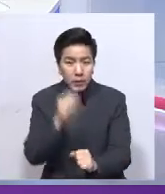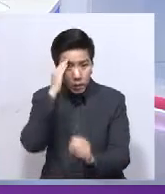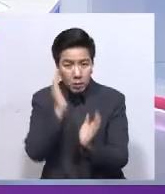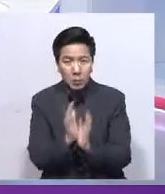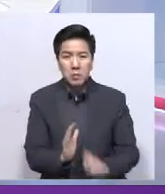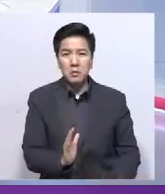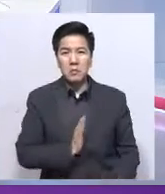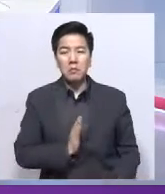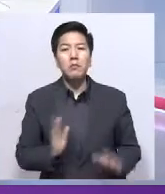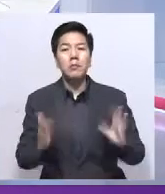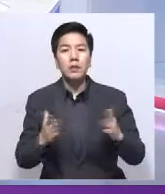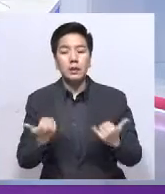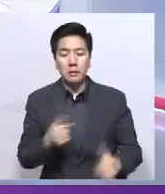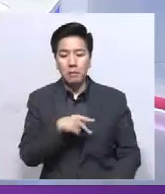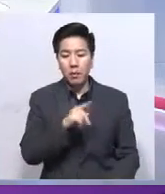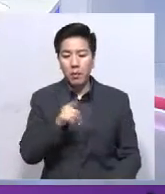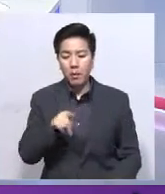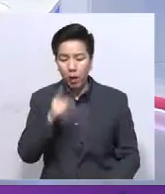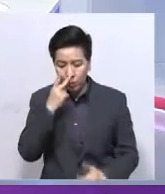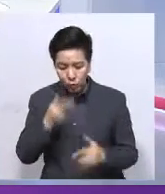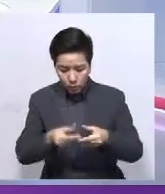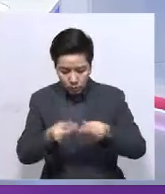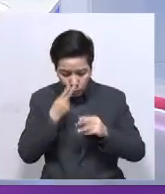โดยมิชอบก็คือทางปปป.คงไปดูสำนวน